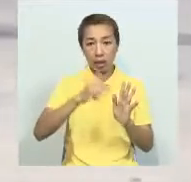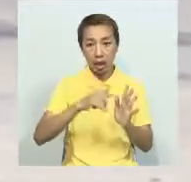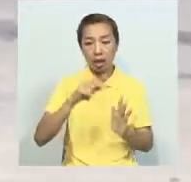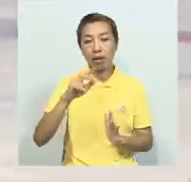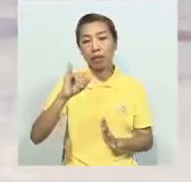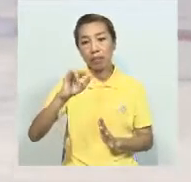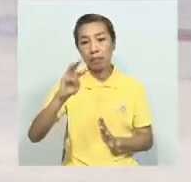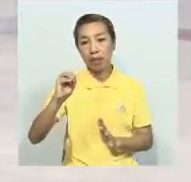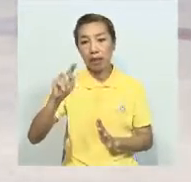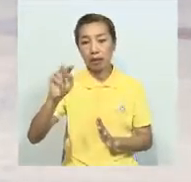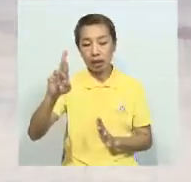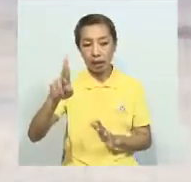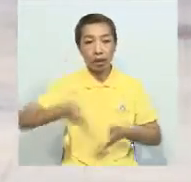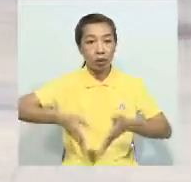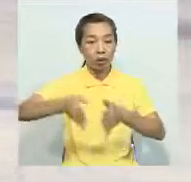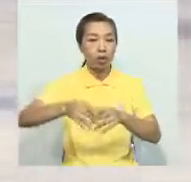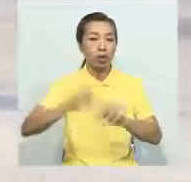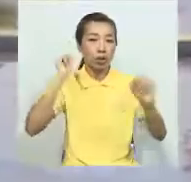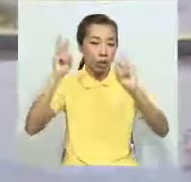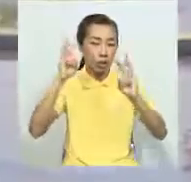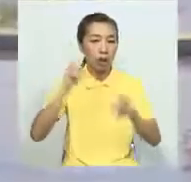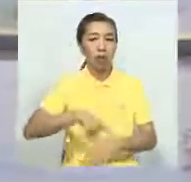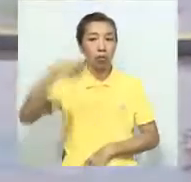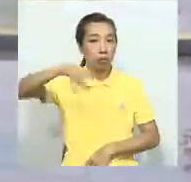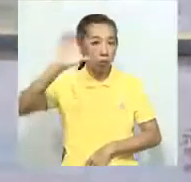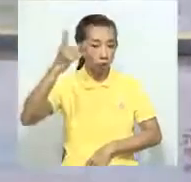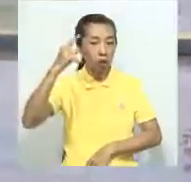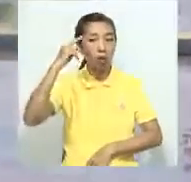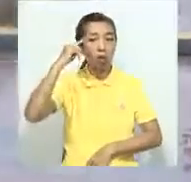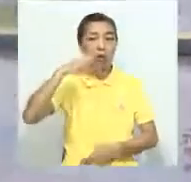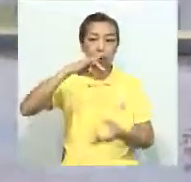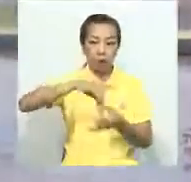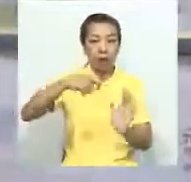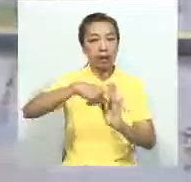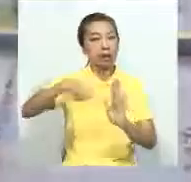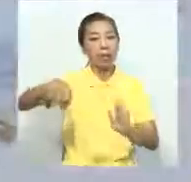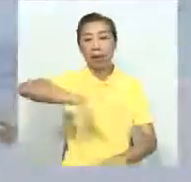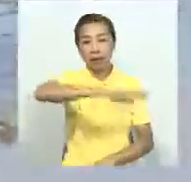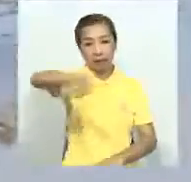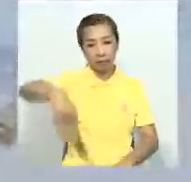ครสวรรค์ถนนพิษณุโลกถนนสุโขทัยและถนนราชสีมาค่ะ